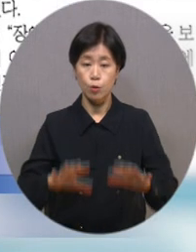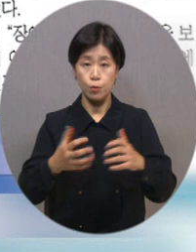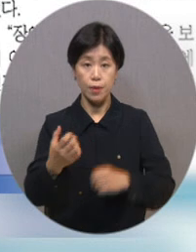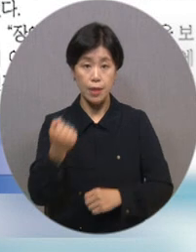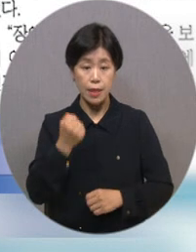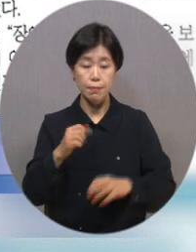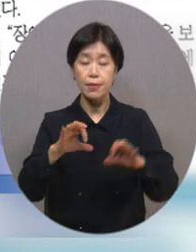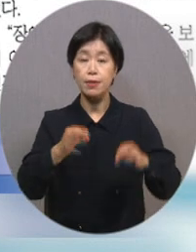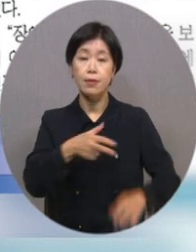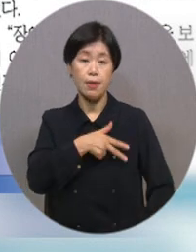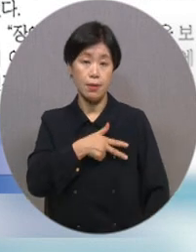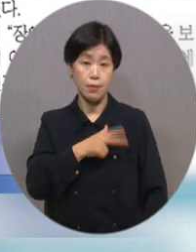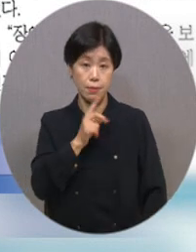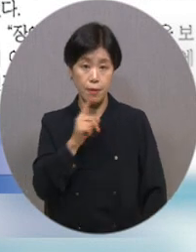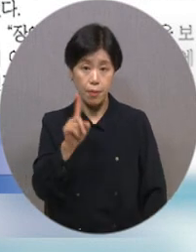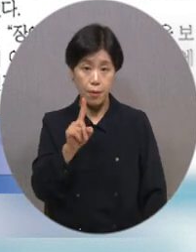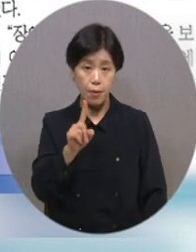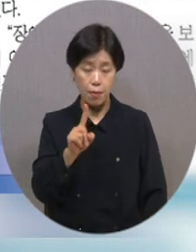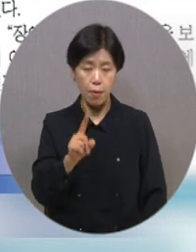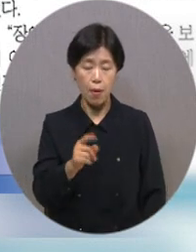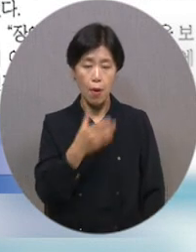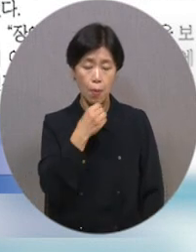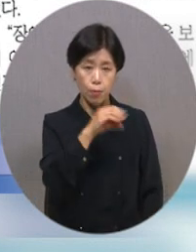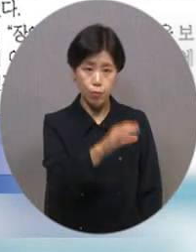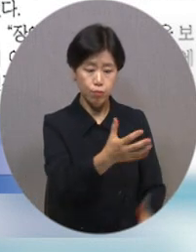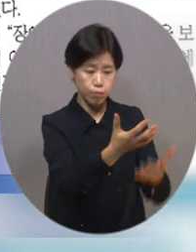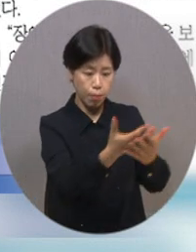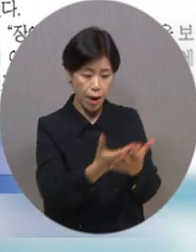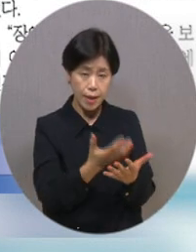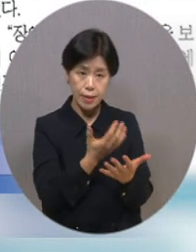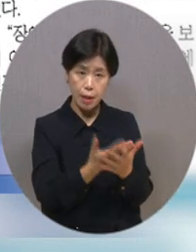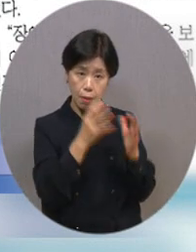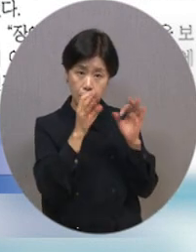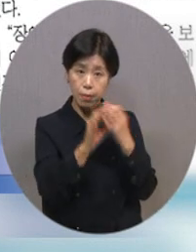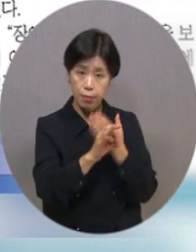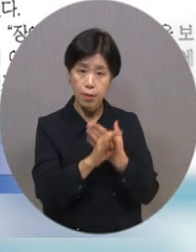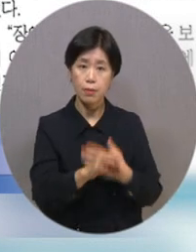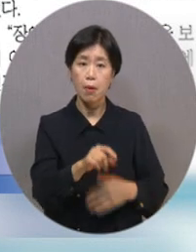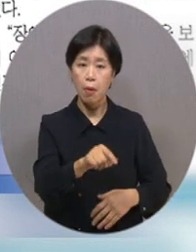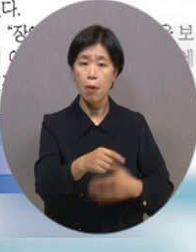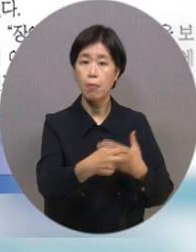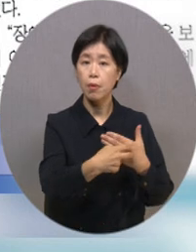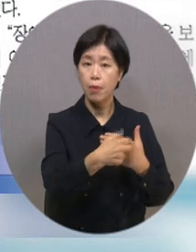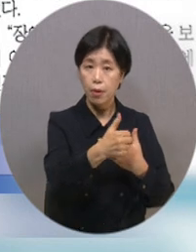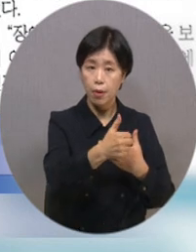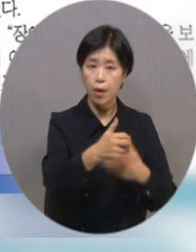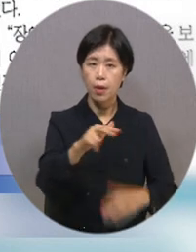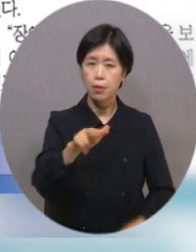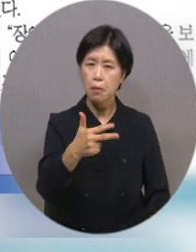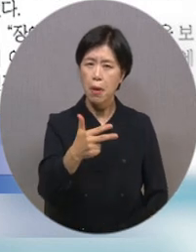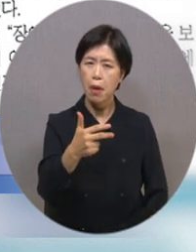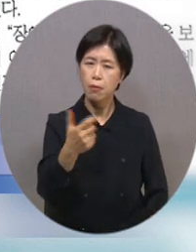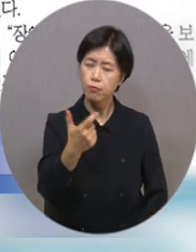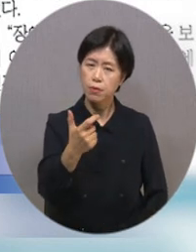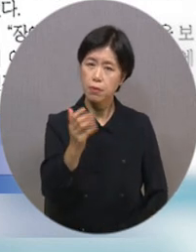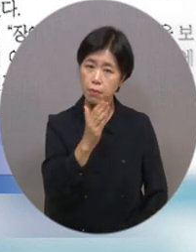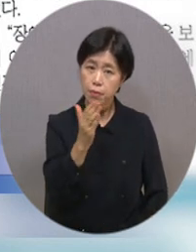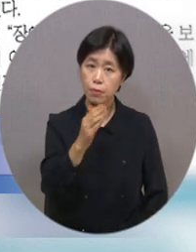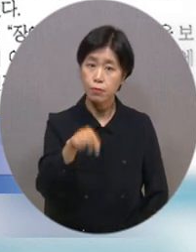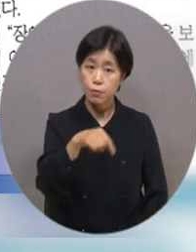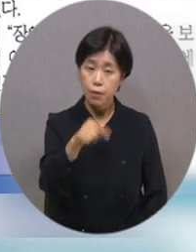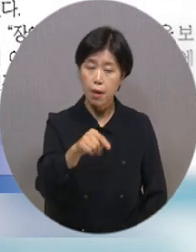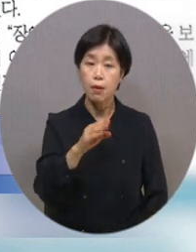김혜지 의원이 보건 복부부터 받은 자료에 따르면이 등록 주치의 7예 다섯명 중 실제